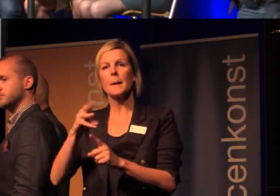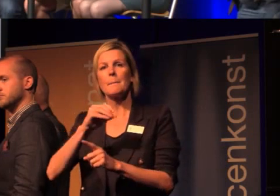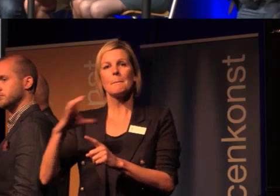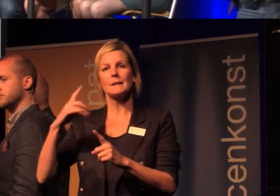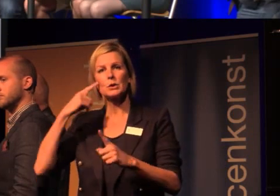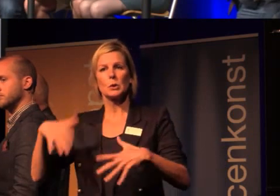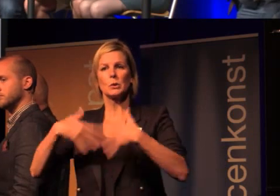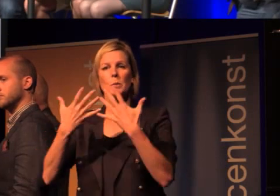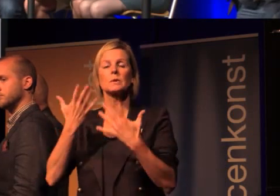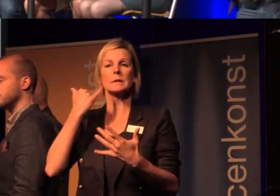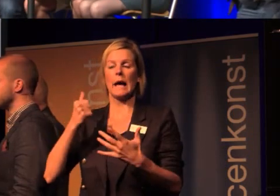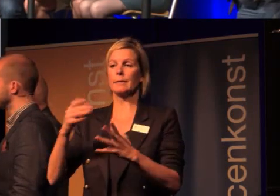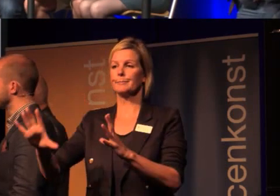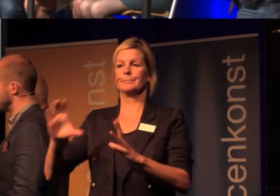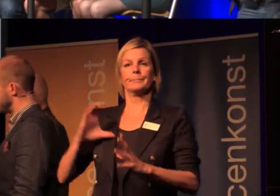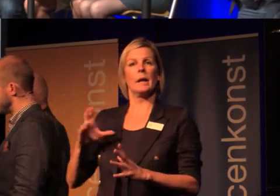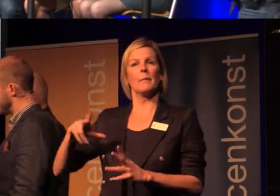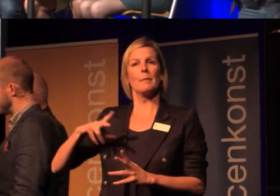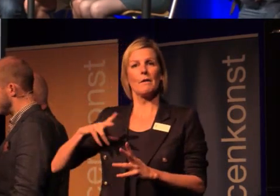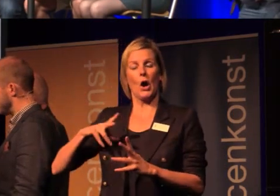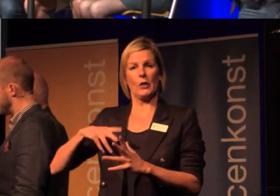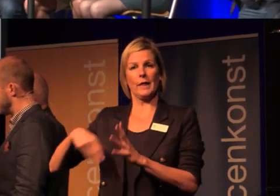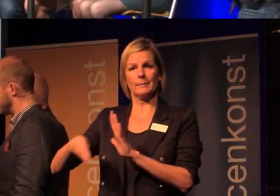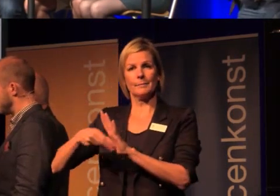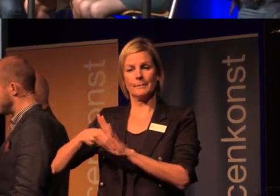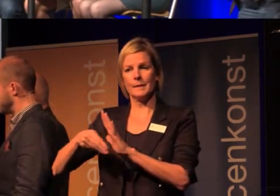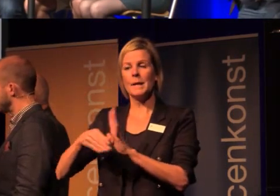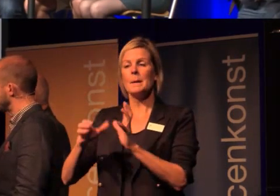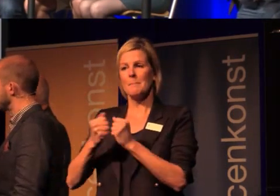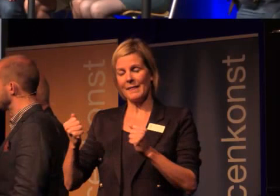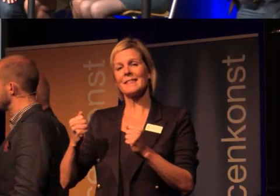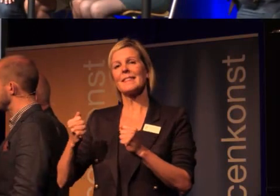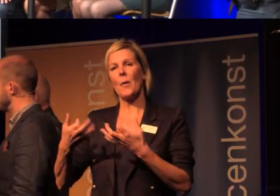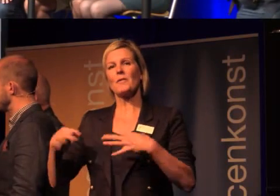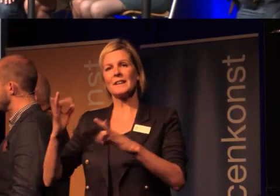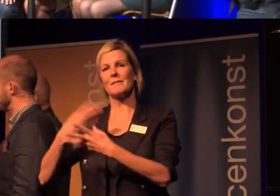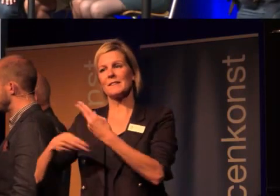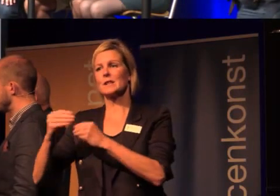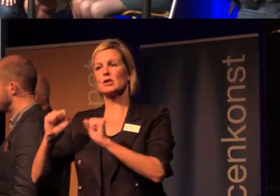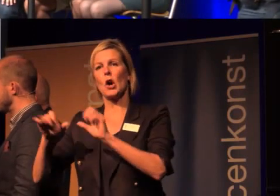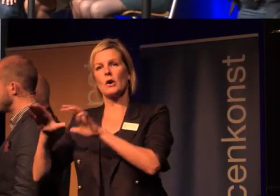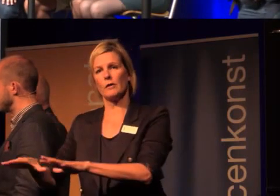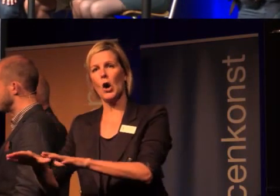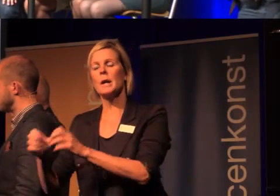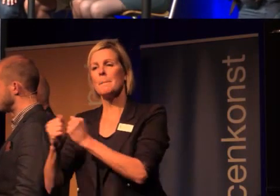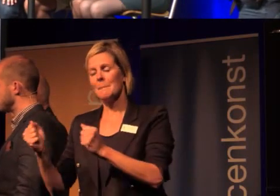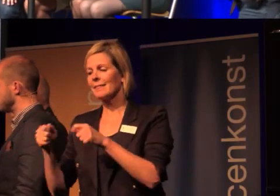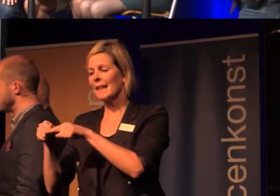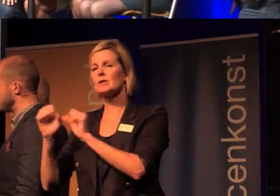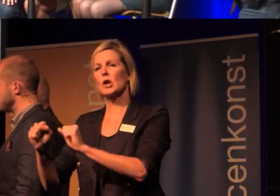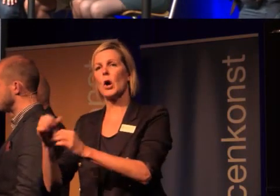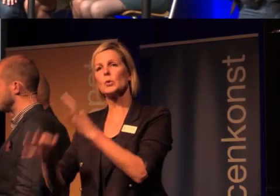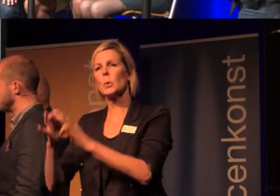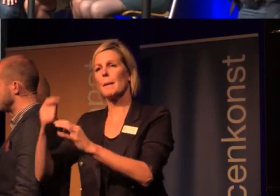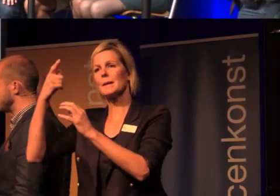privata medel så bör man ju då ha en offentlig finansiering kvar. Den ska dock prioriteras till det som är av ett